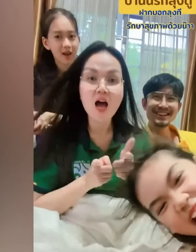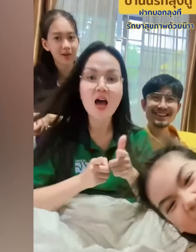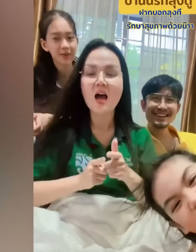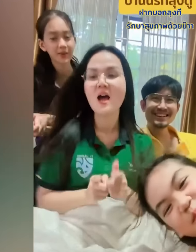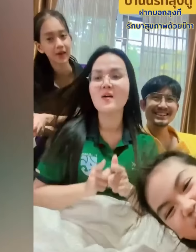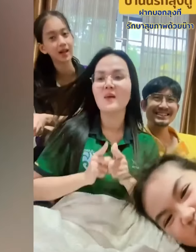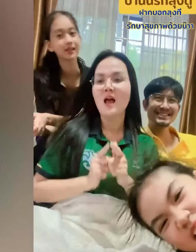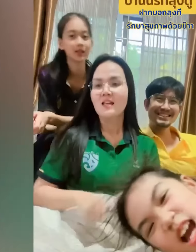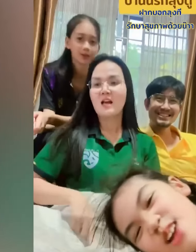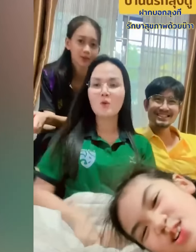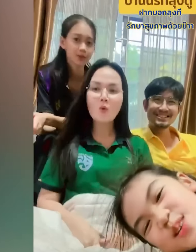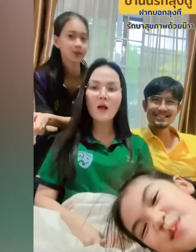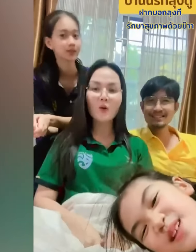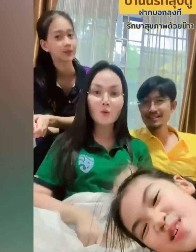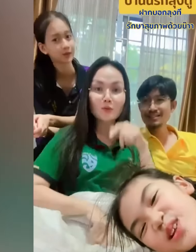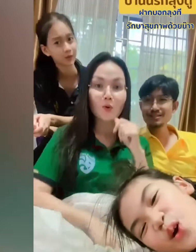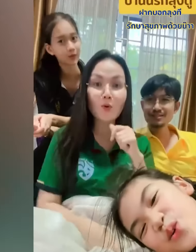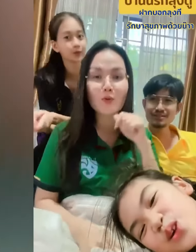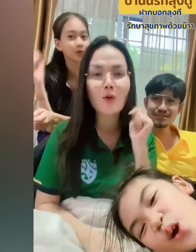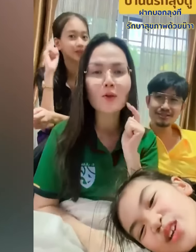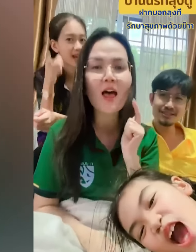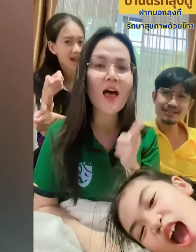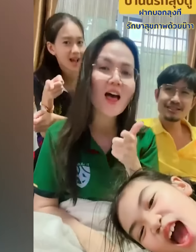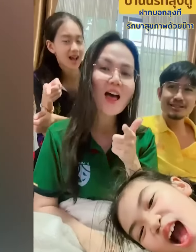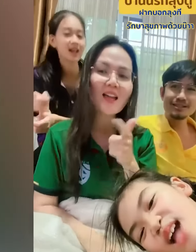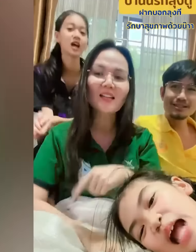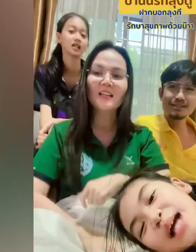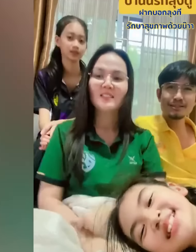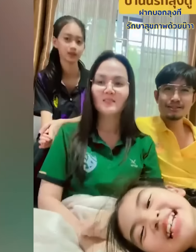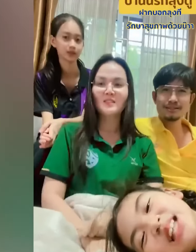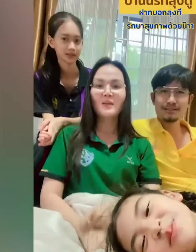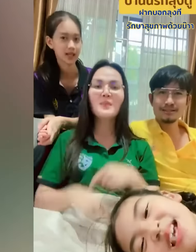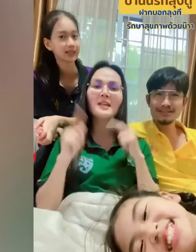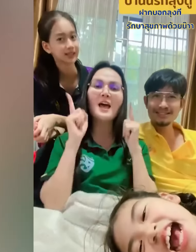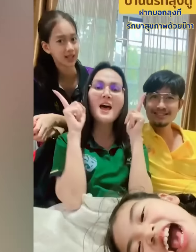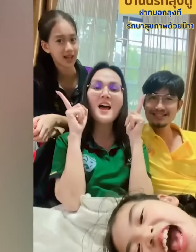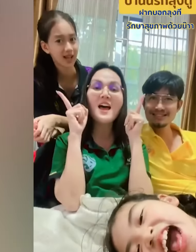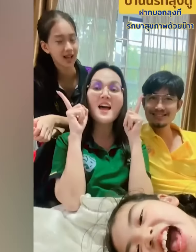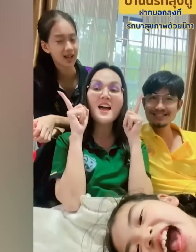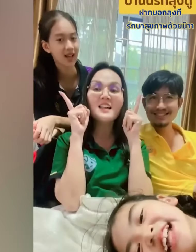I'm sorry.